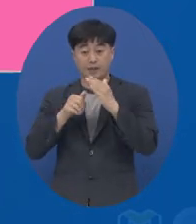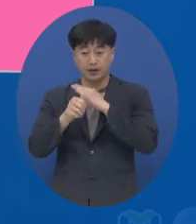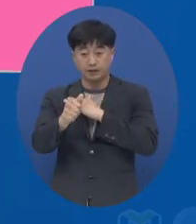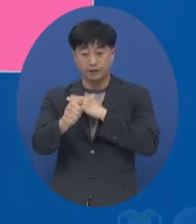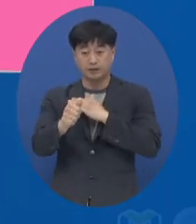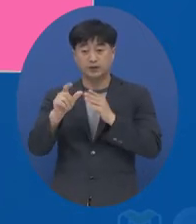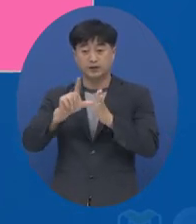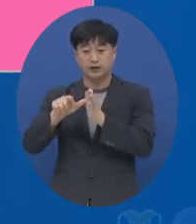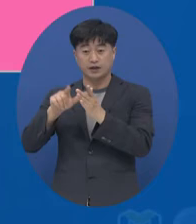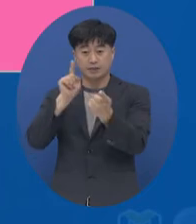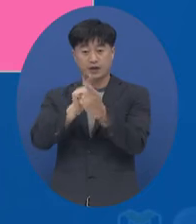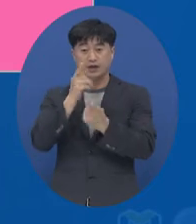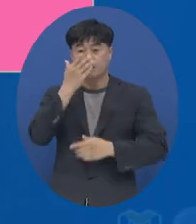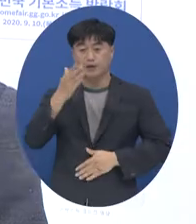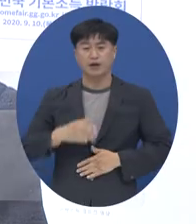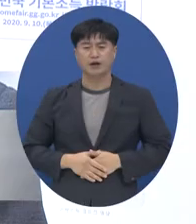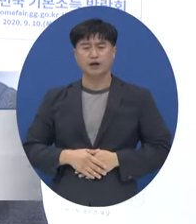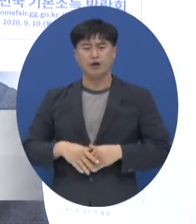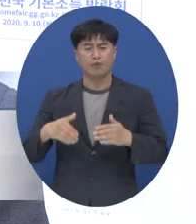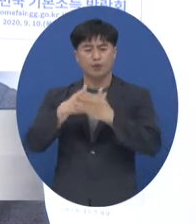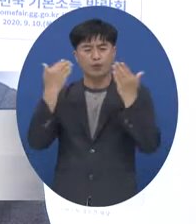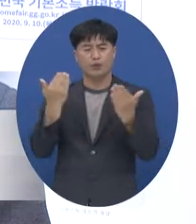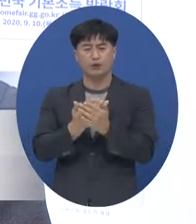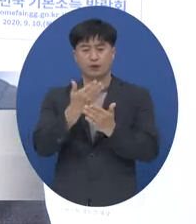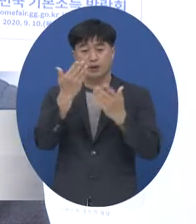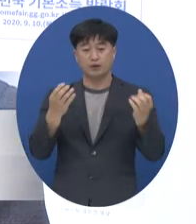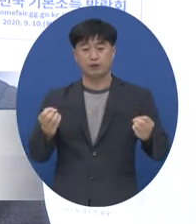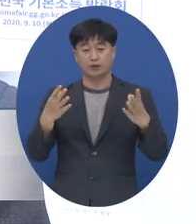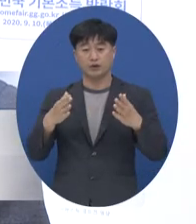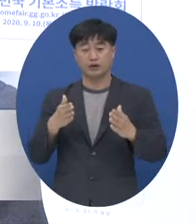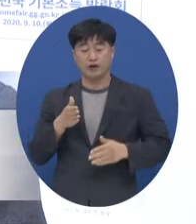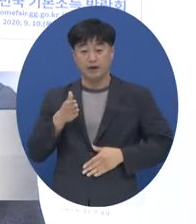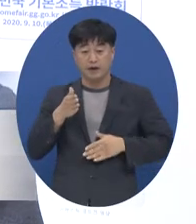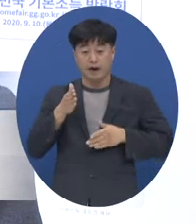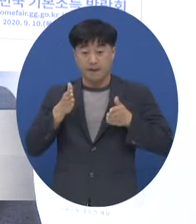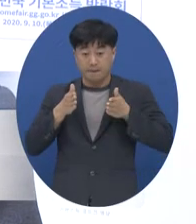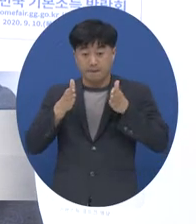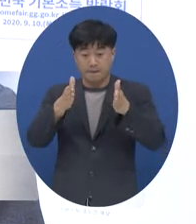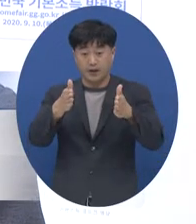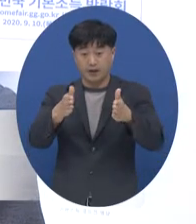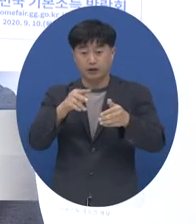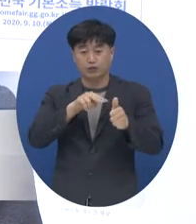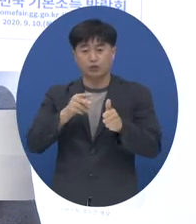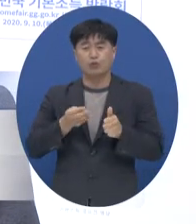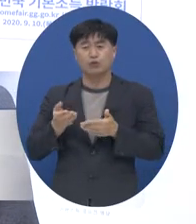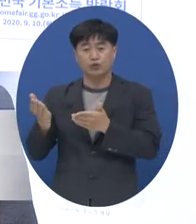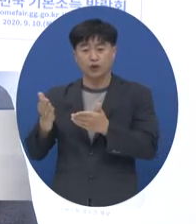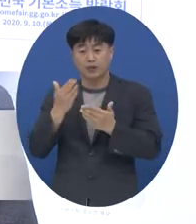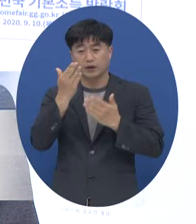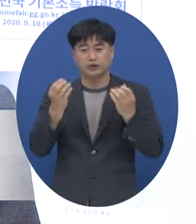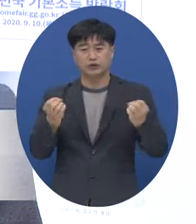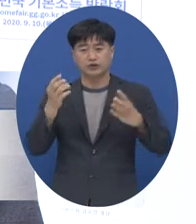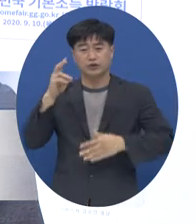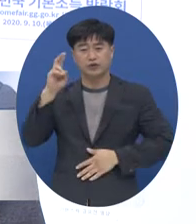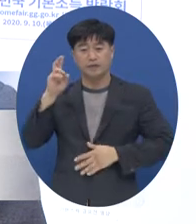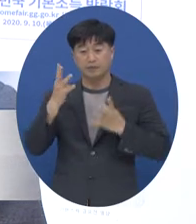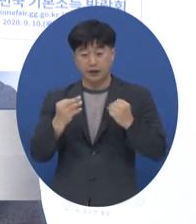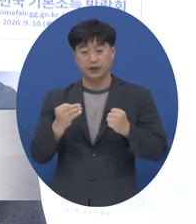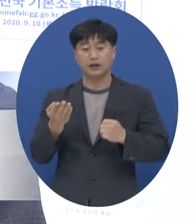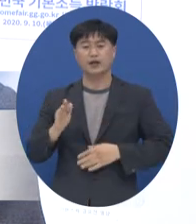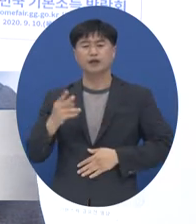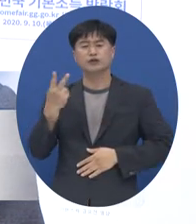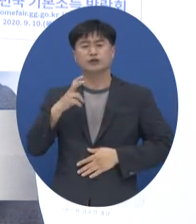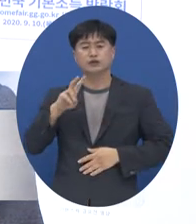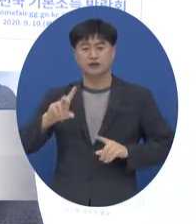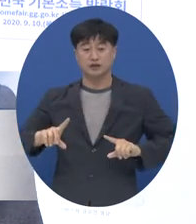만날 수 있습니다 정책 박람회가 일방적인 정보 전달 형 망나니가 대응력 안 바른 듯 2020